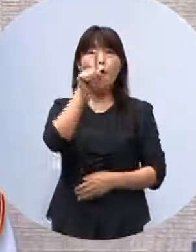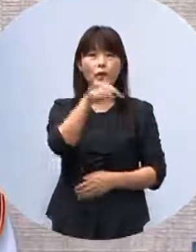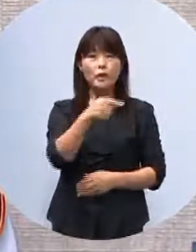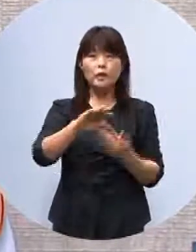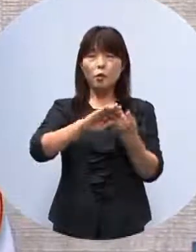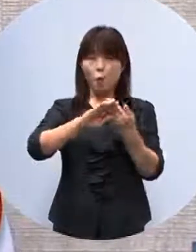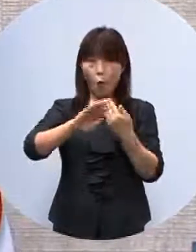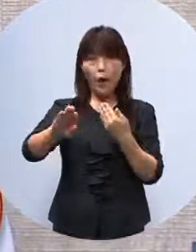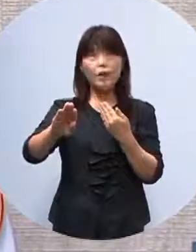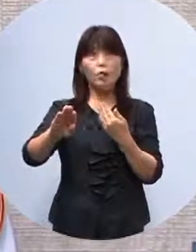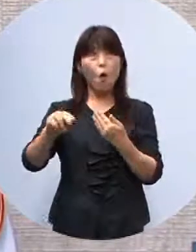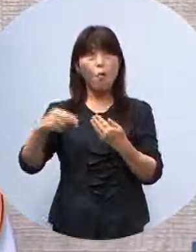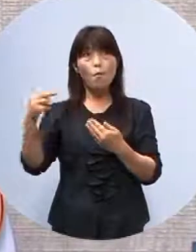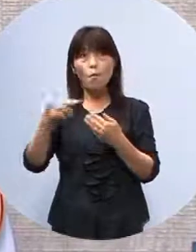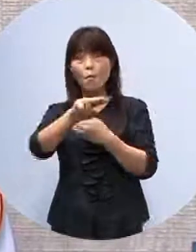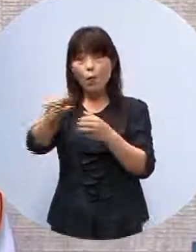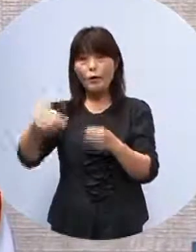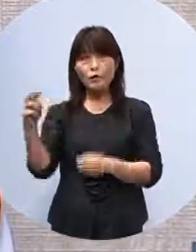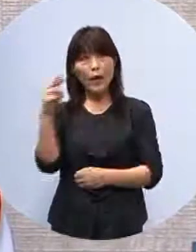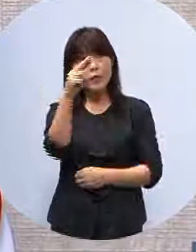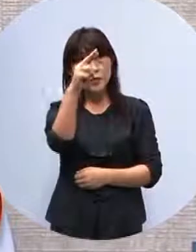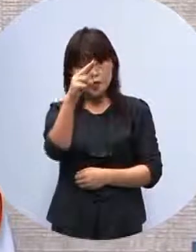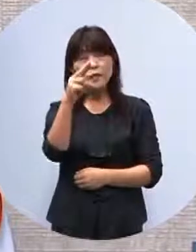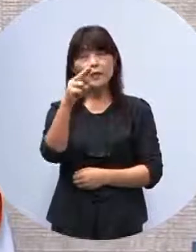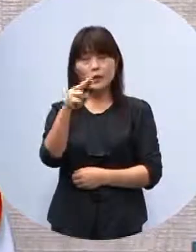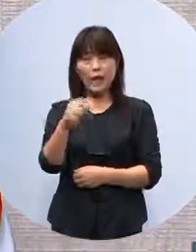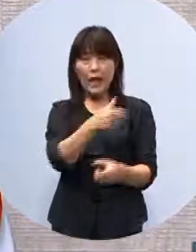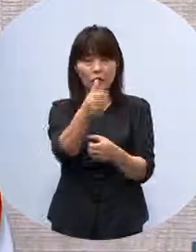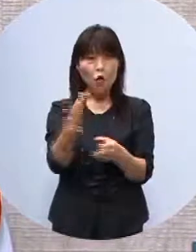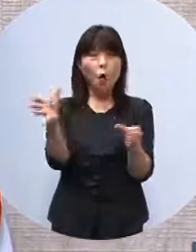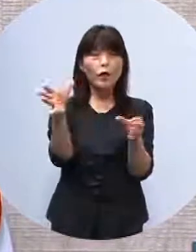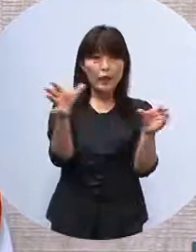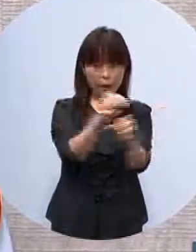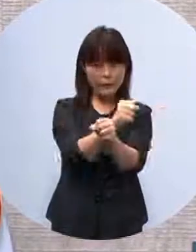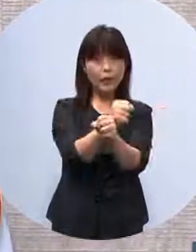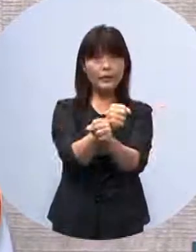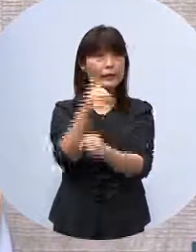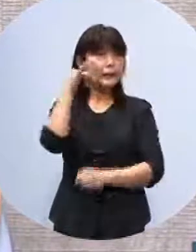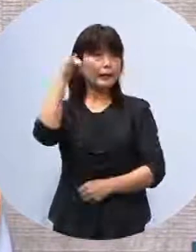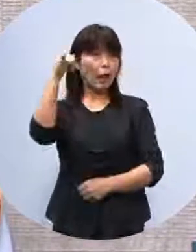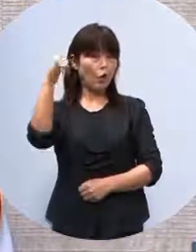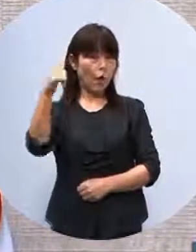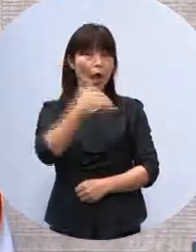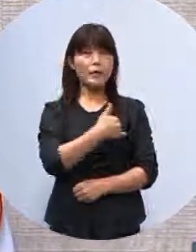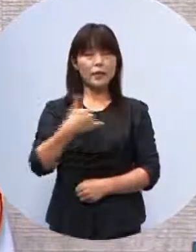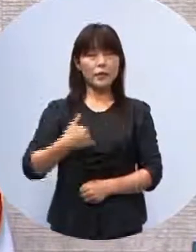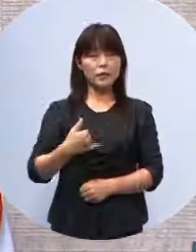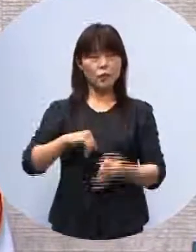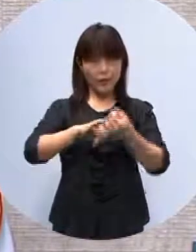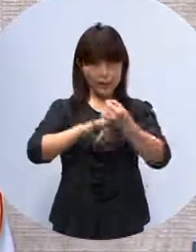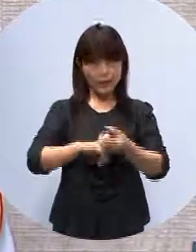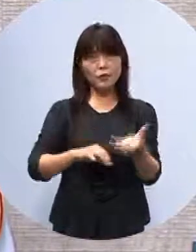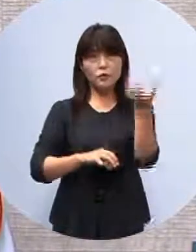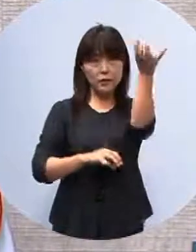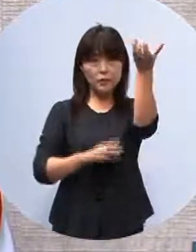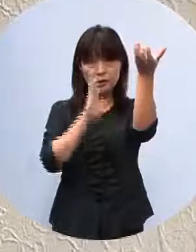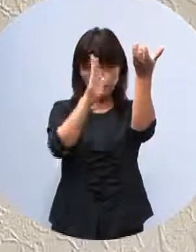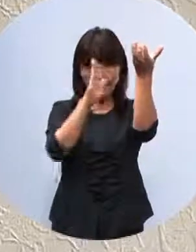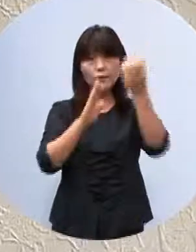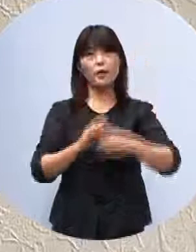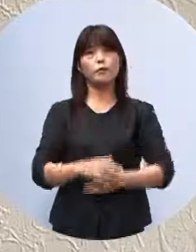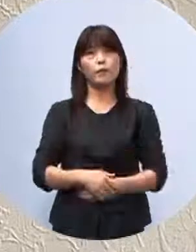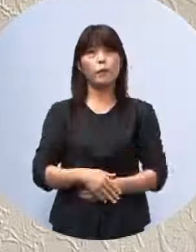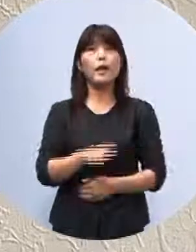なく周囲の人が警報に気づいて早期に消火や通報ができますので、必ず設置してください。 は